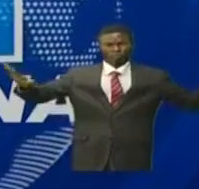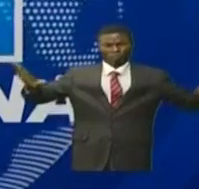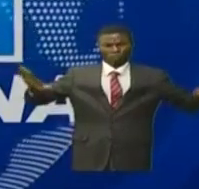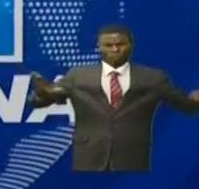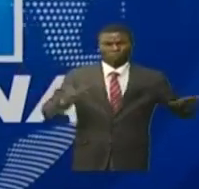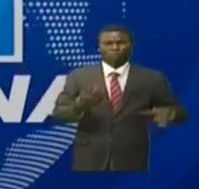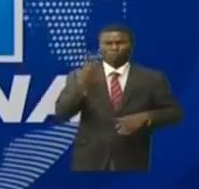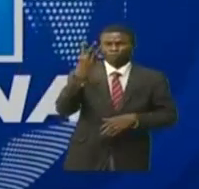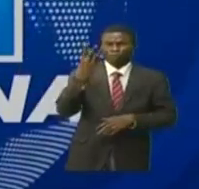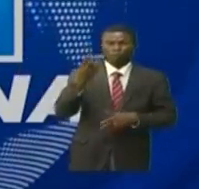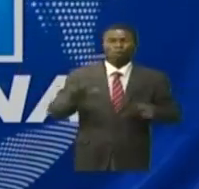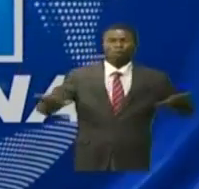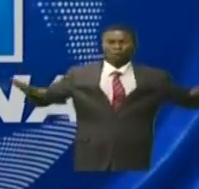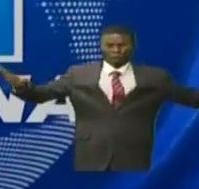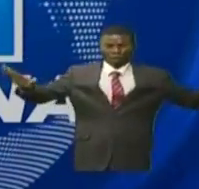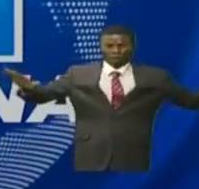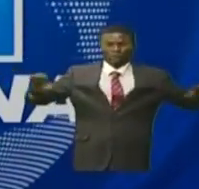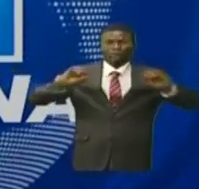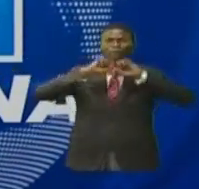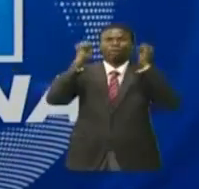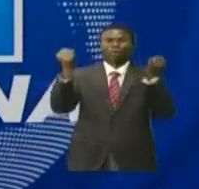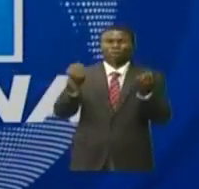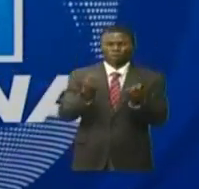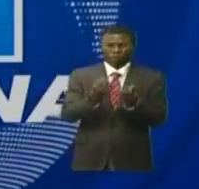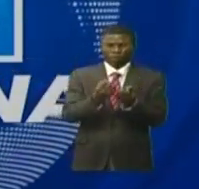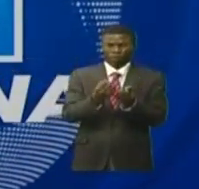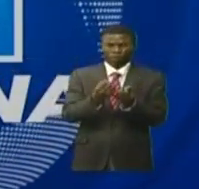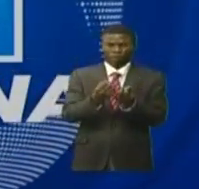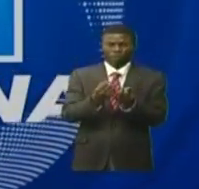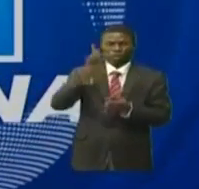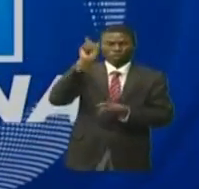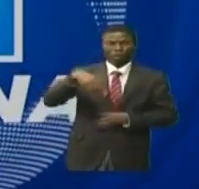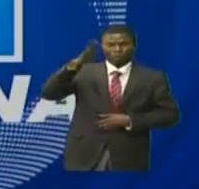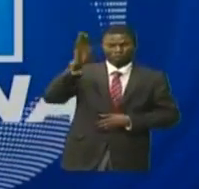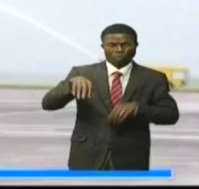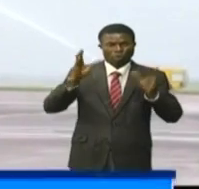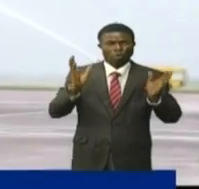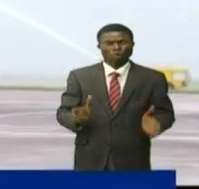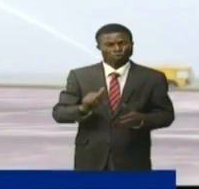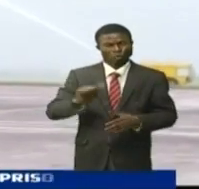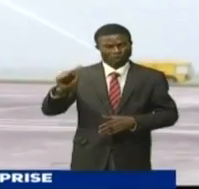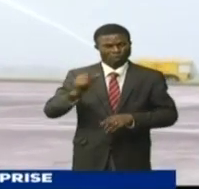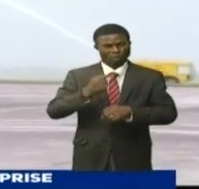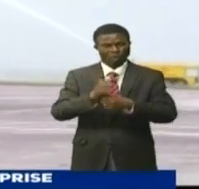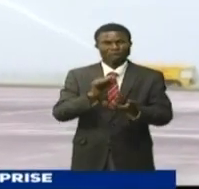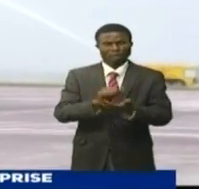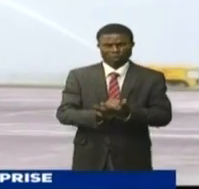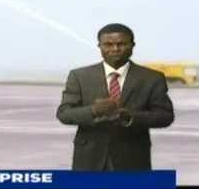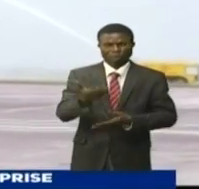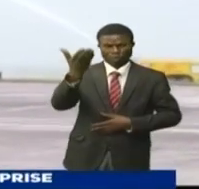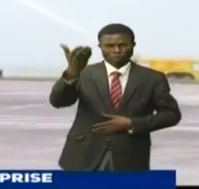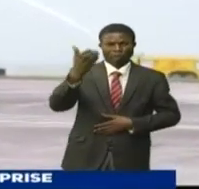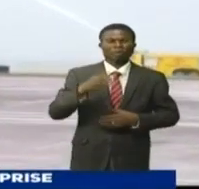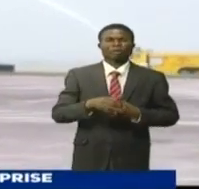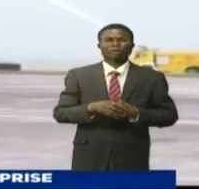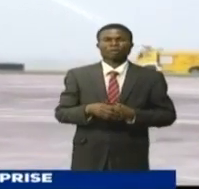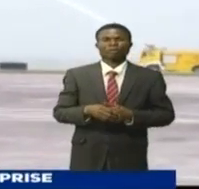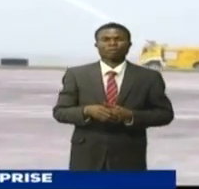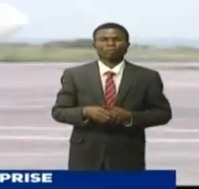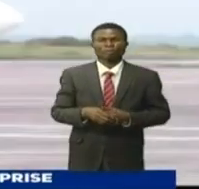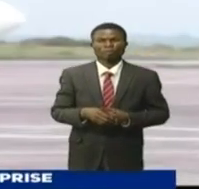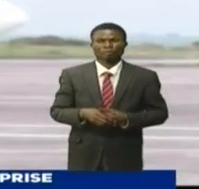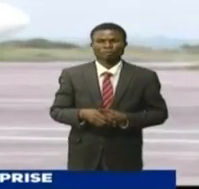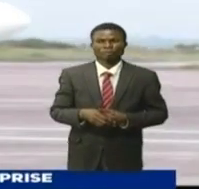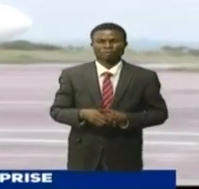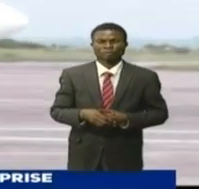de trois appareils il s'agit d'une société à capitaux 100% congolais elle commence avec trois appareils un